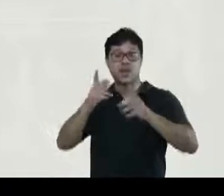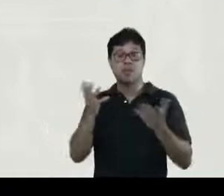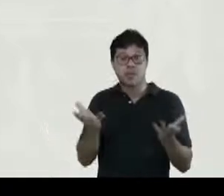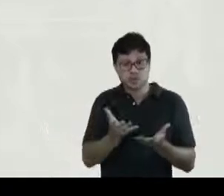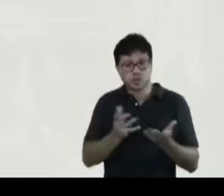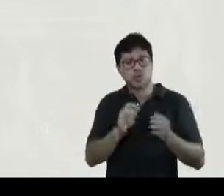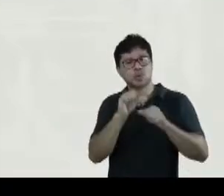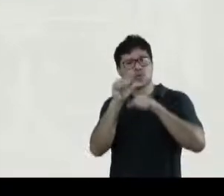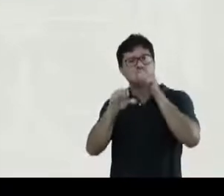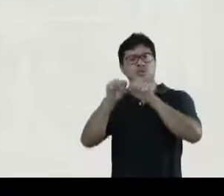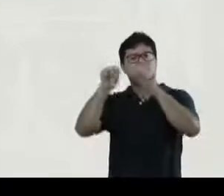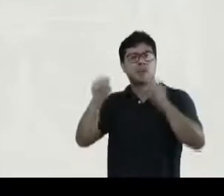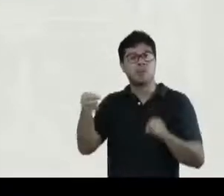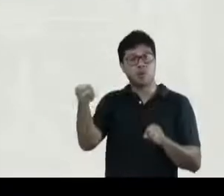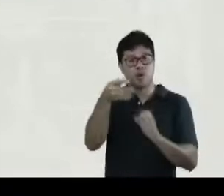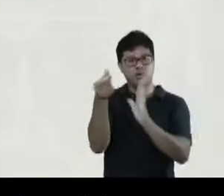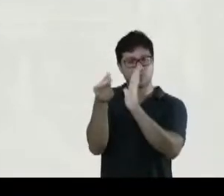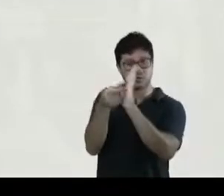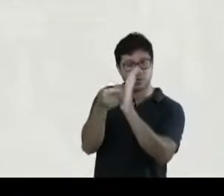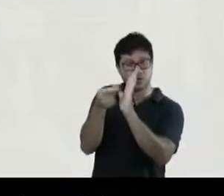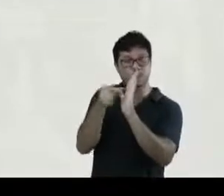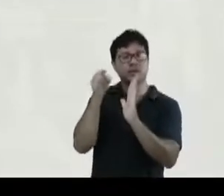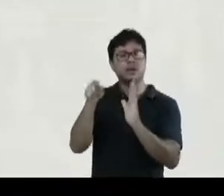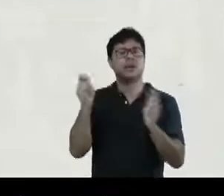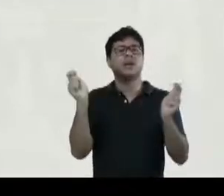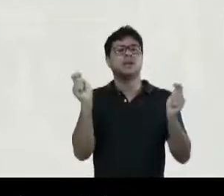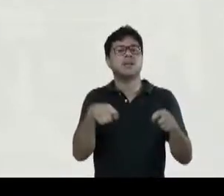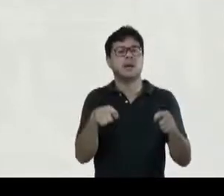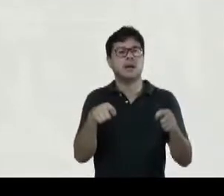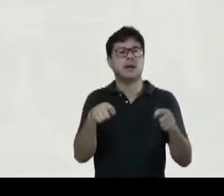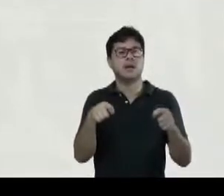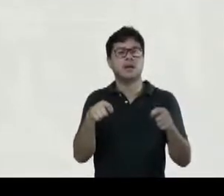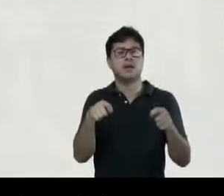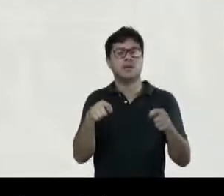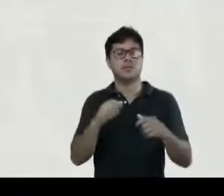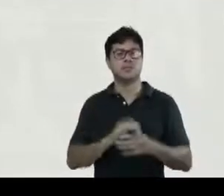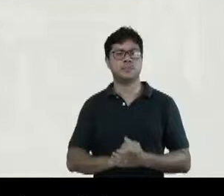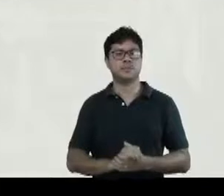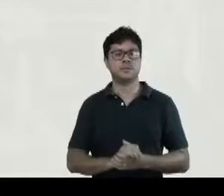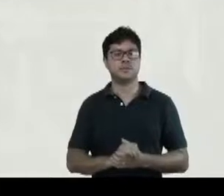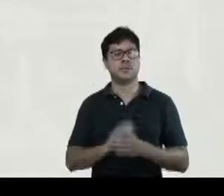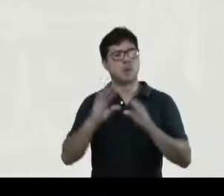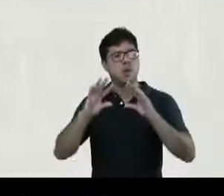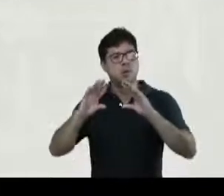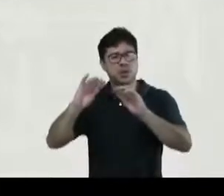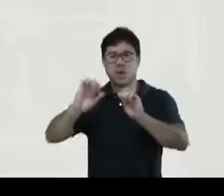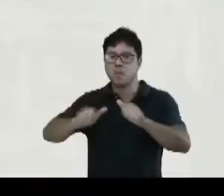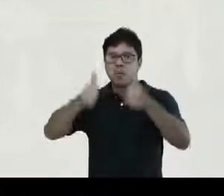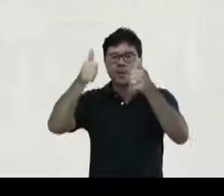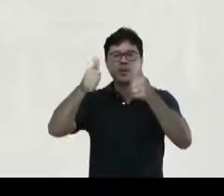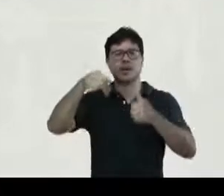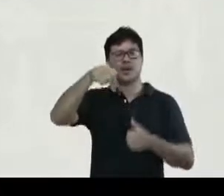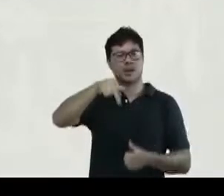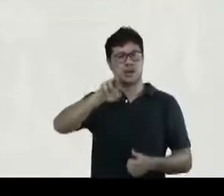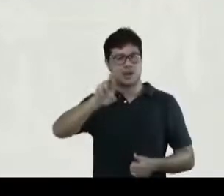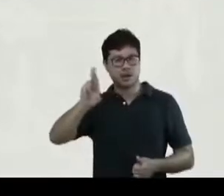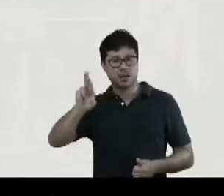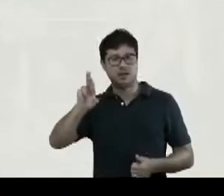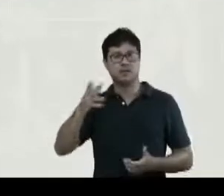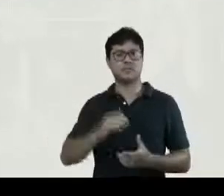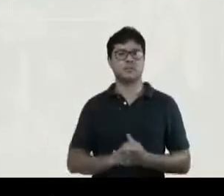besseren Volltexten. Die Named Entity Recognition, die Definition von Entitäten,